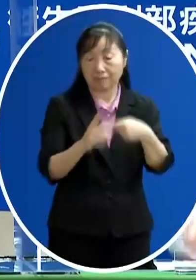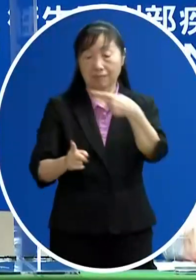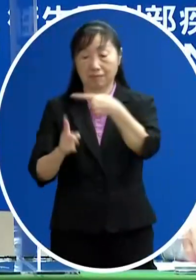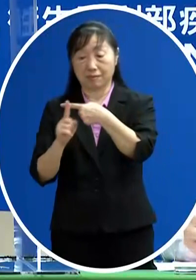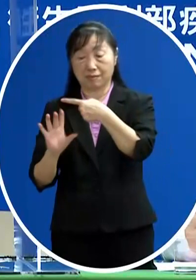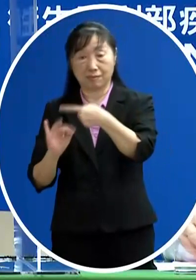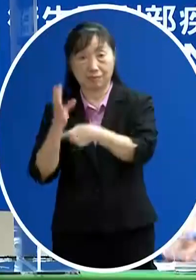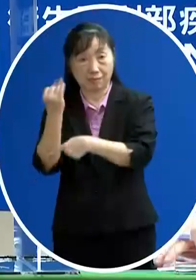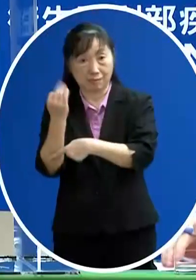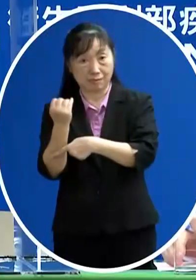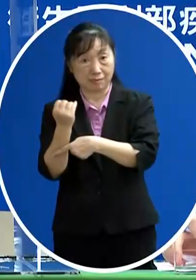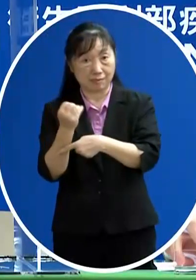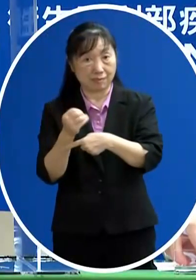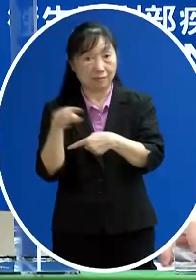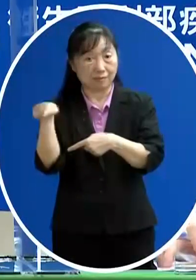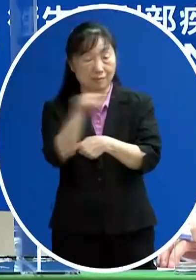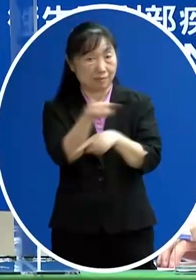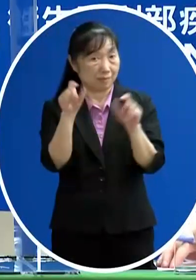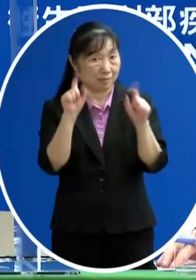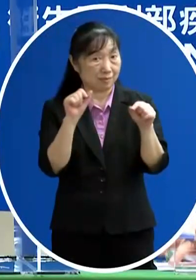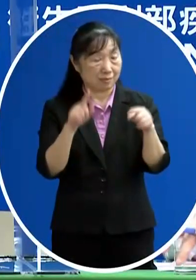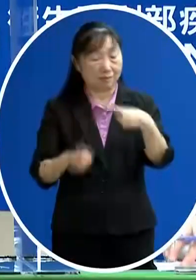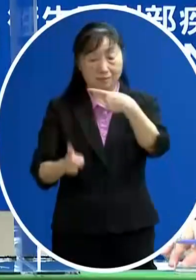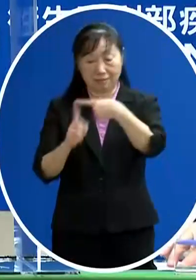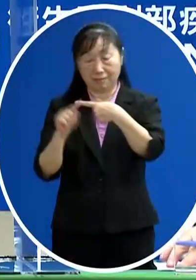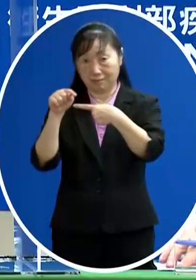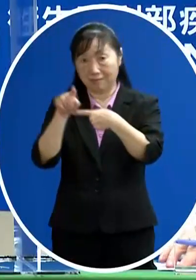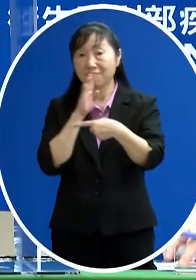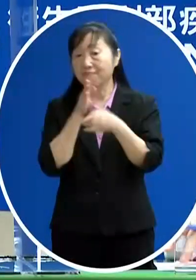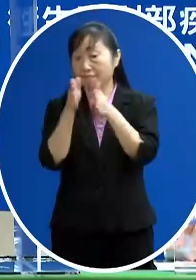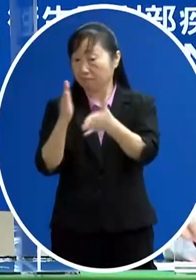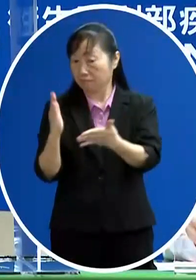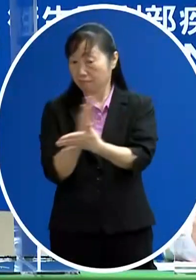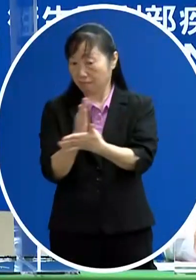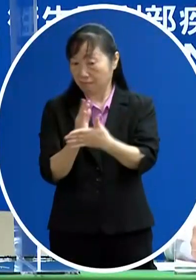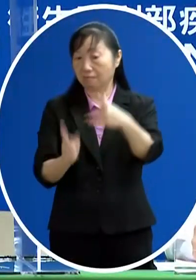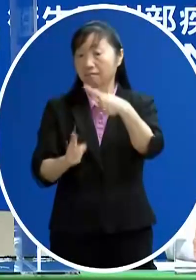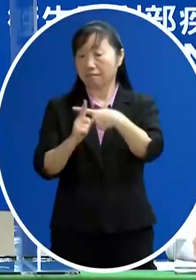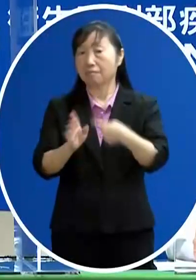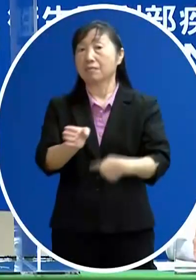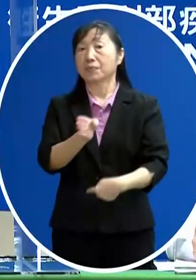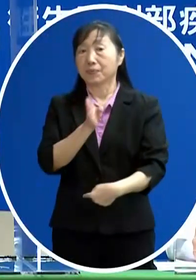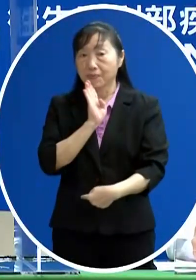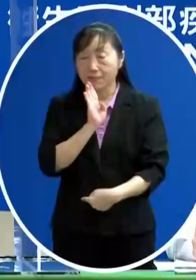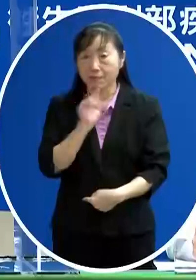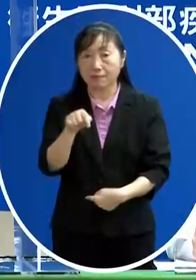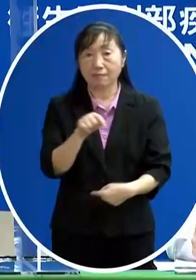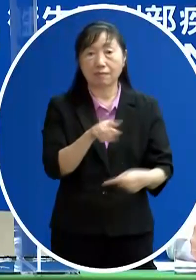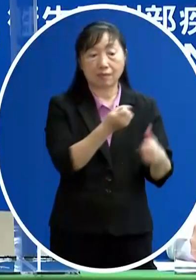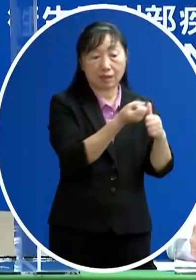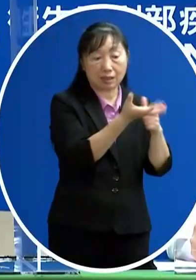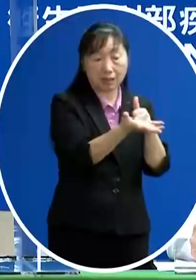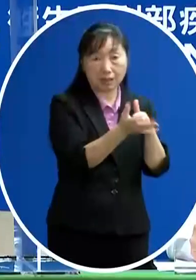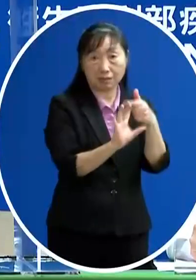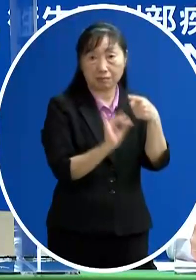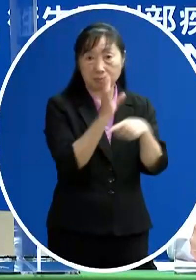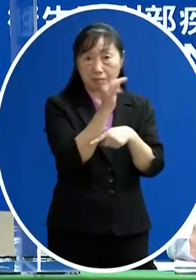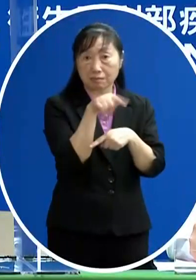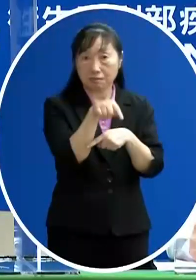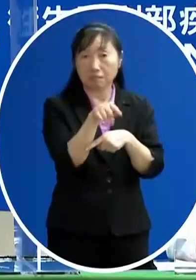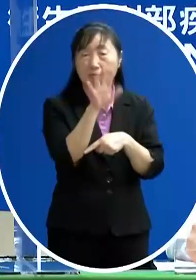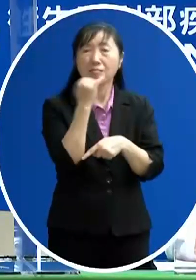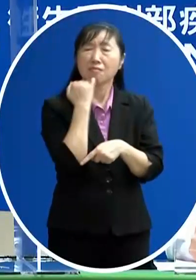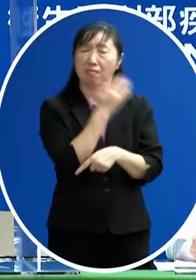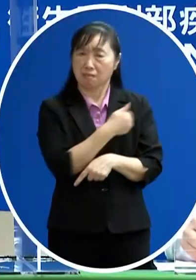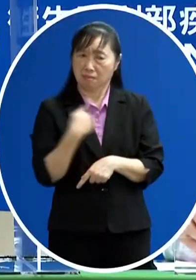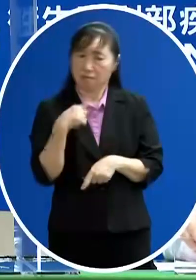诊率就是确确实实被检验出来被诊断完我们说他是确诊的人，染疫率是包含有可能有一